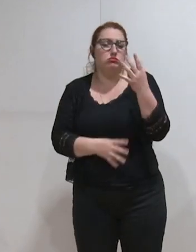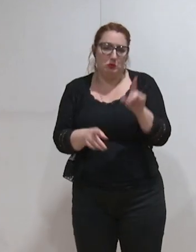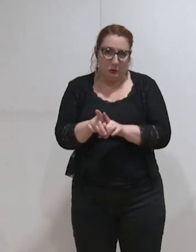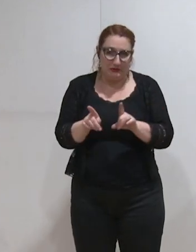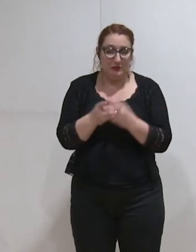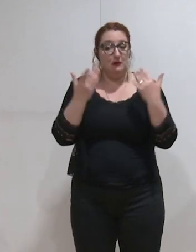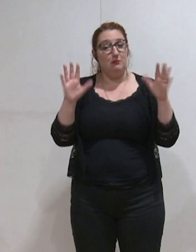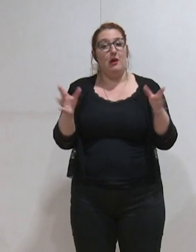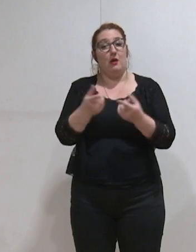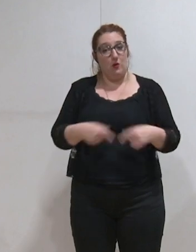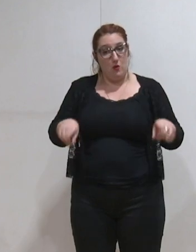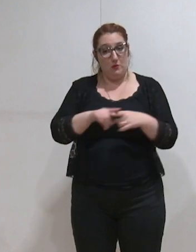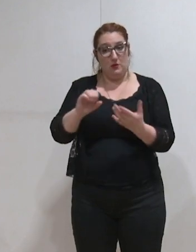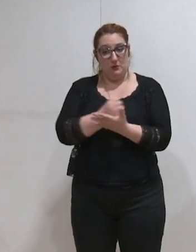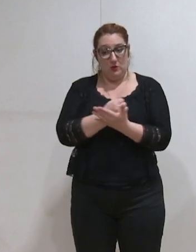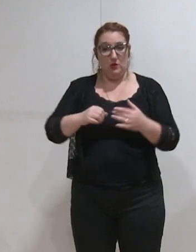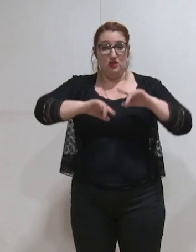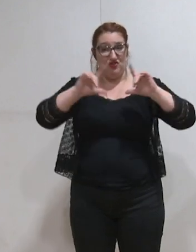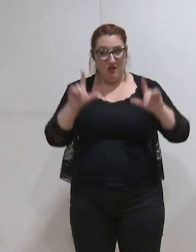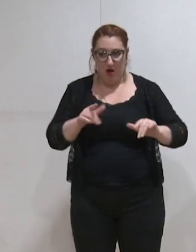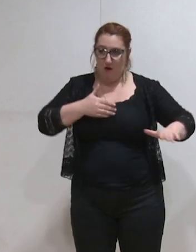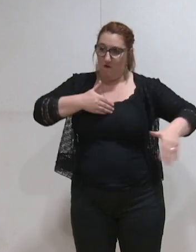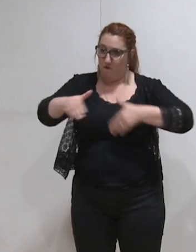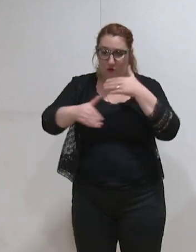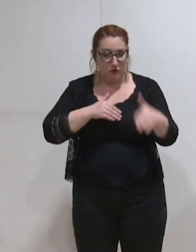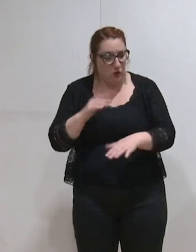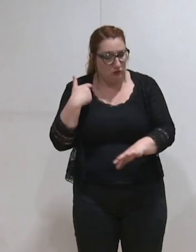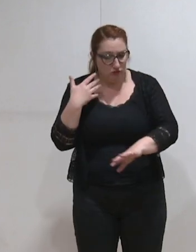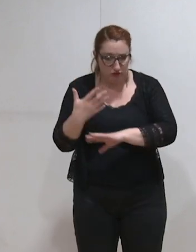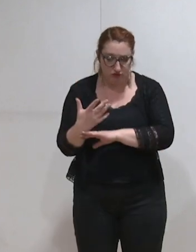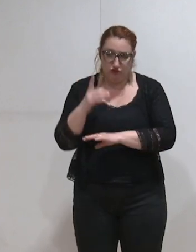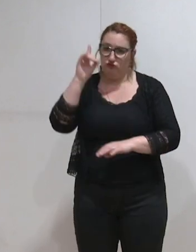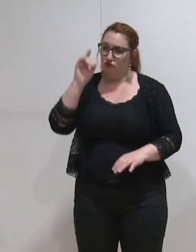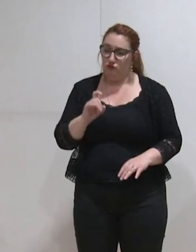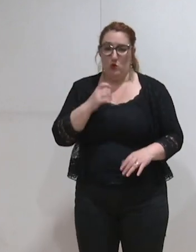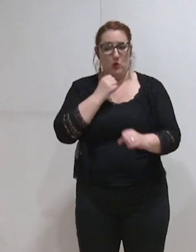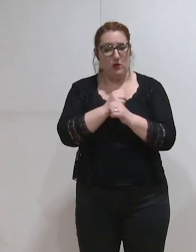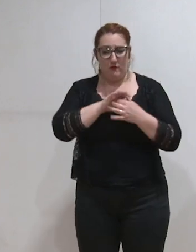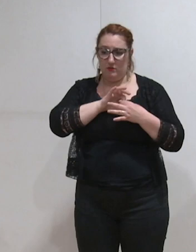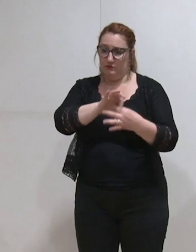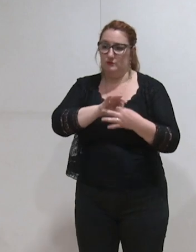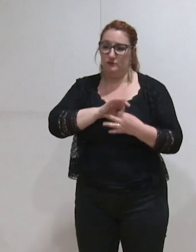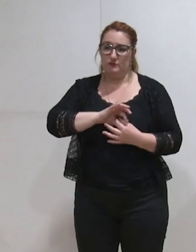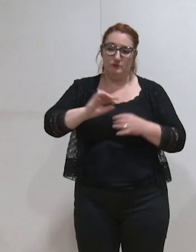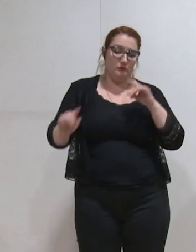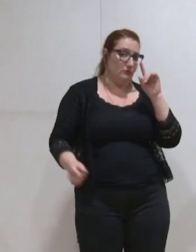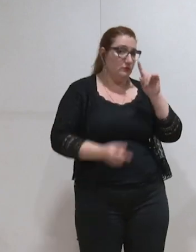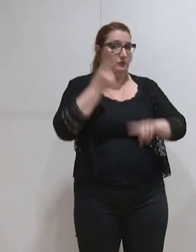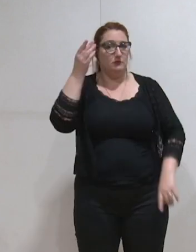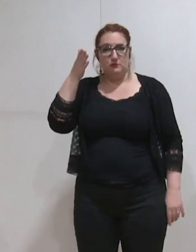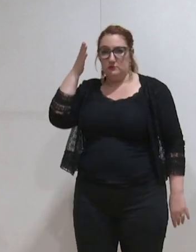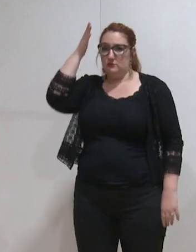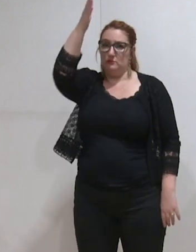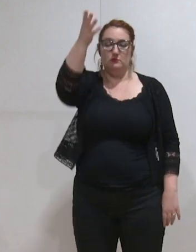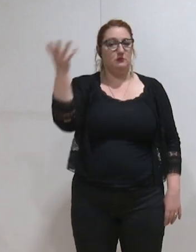cause il y a un comité de pilotage qui désormais fonctionne on travaille avec eux et l'enjeu le plus important je pense demain c'est de